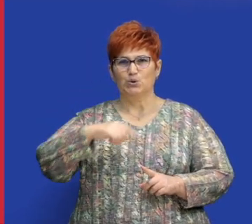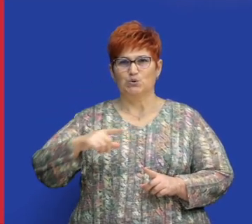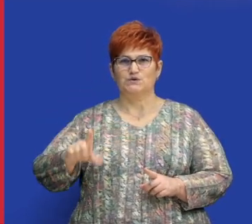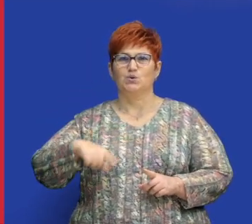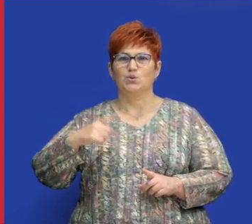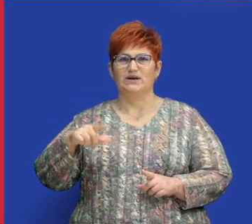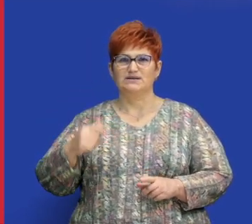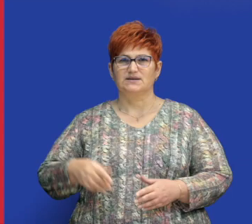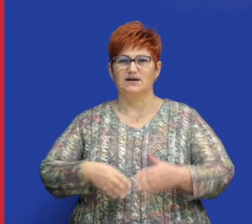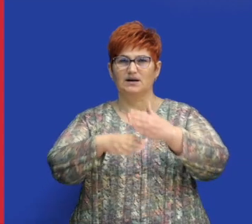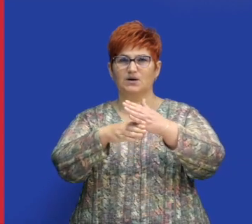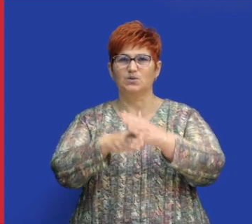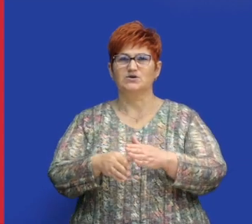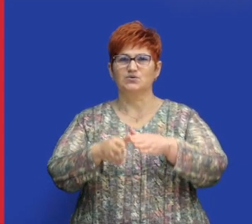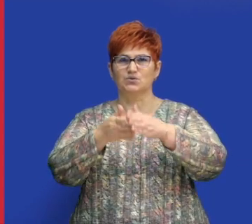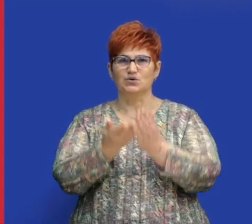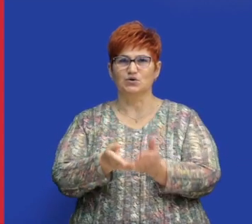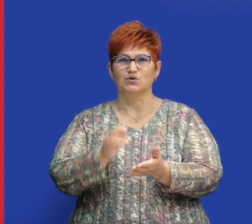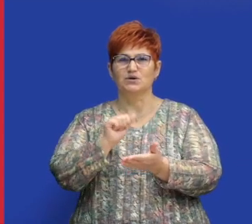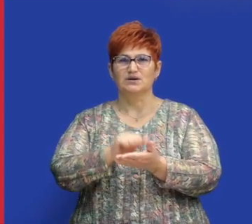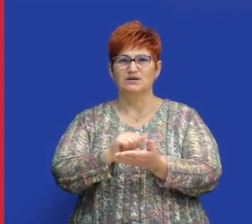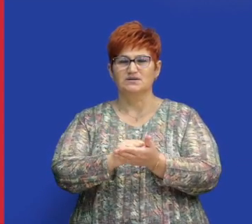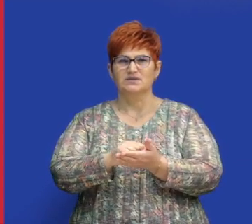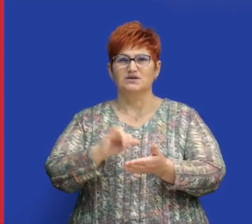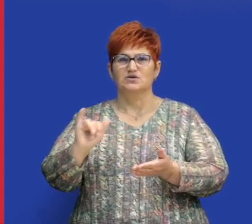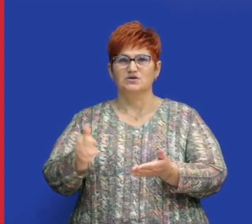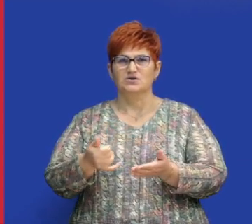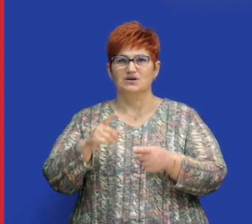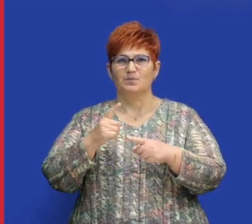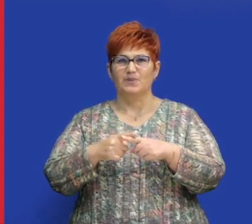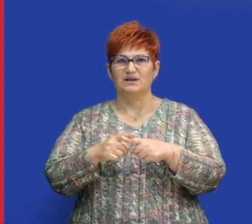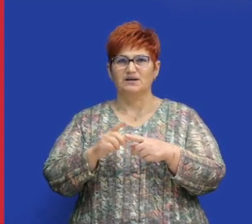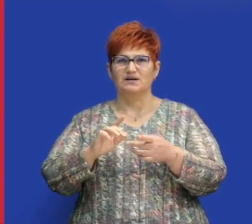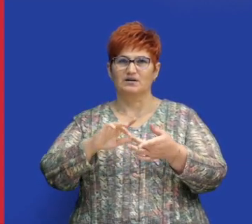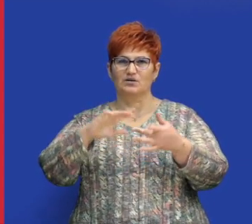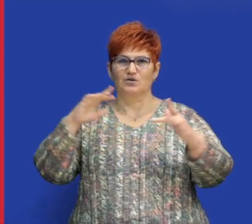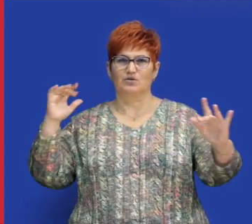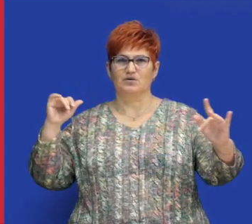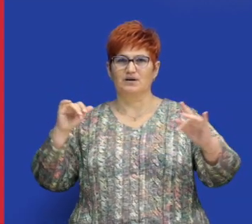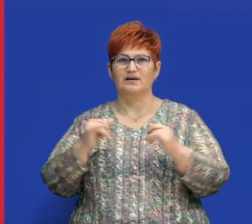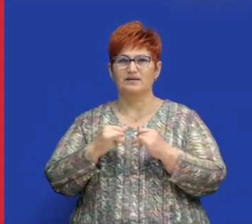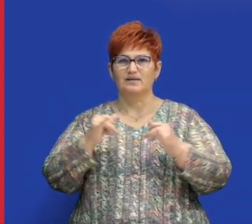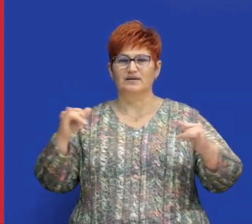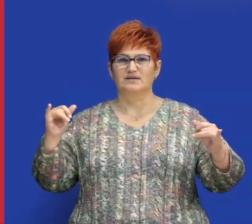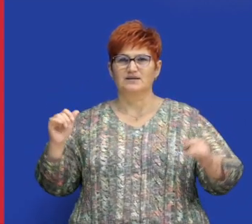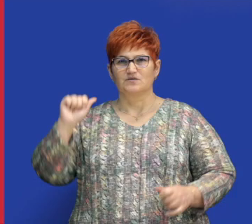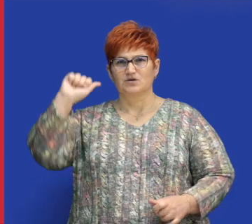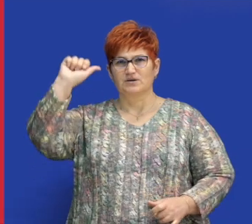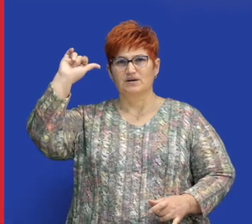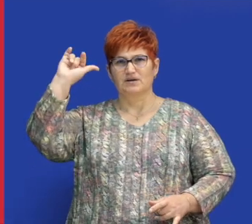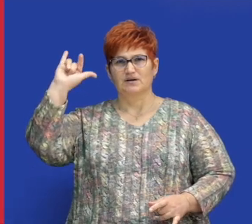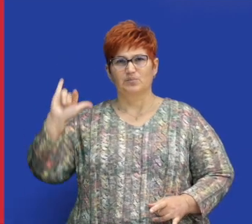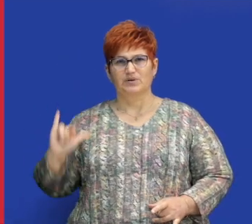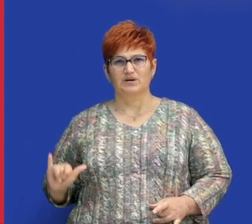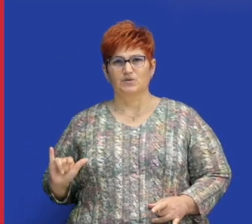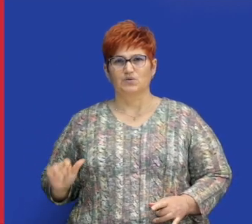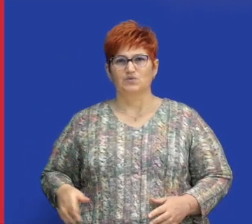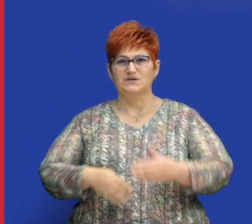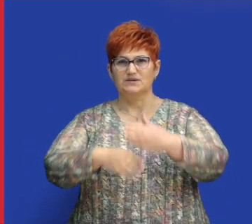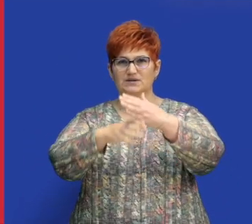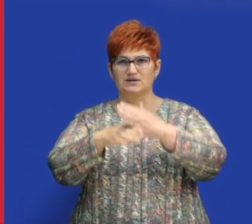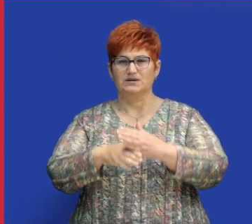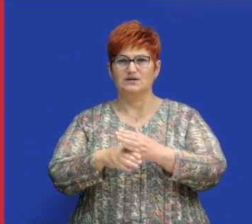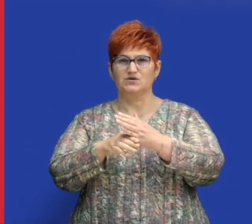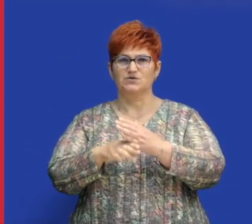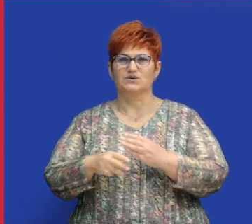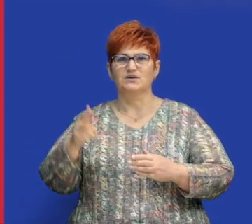miniszterelnök vezeti a kormányt. Két törvényhozó testülete van, a 325 fős szenátus és a 630